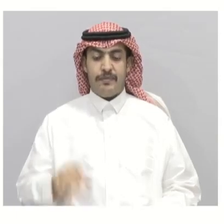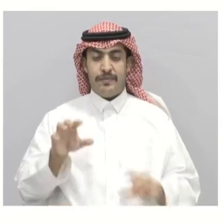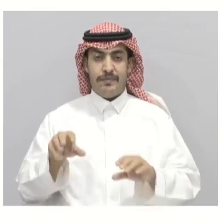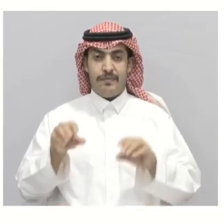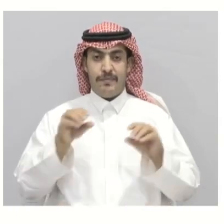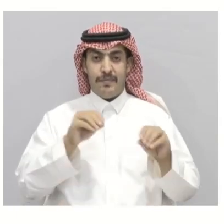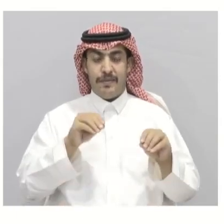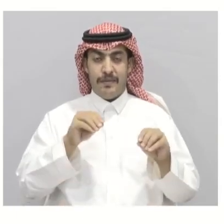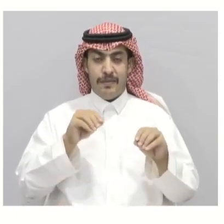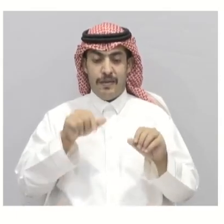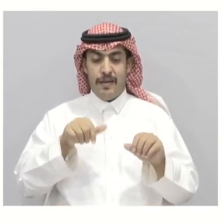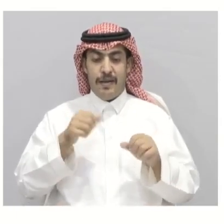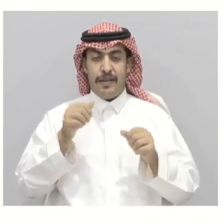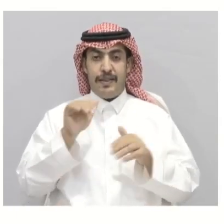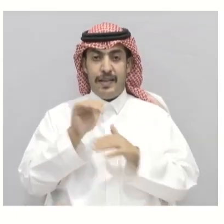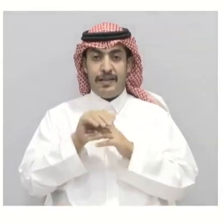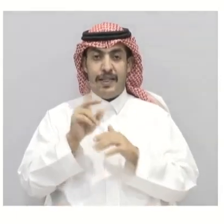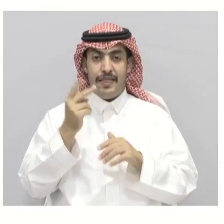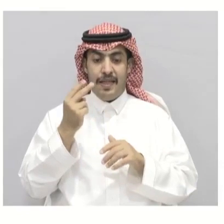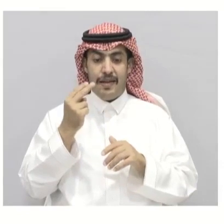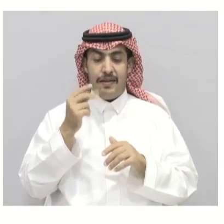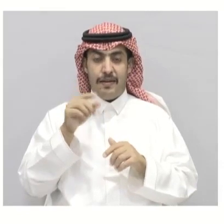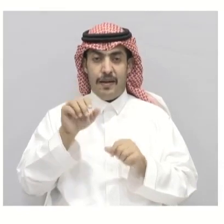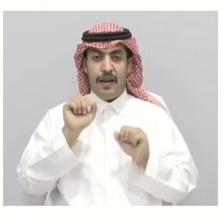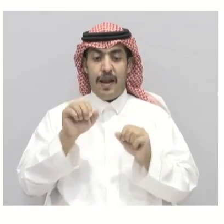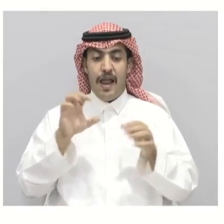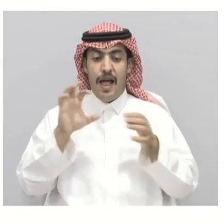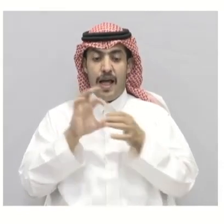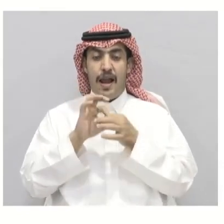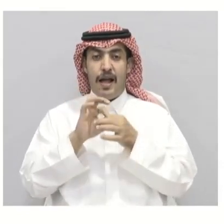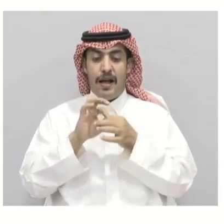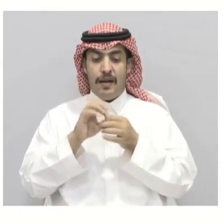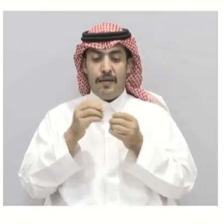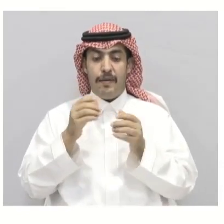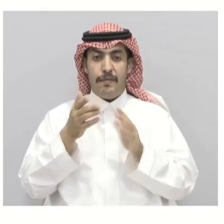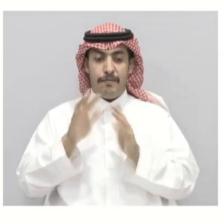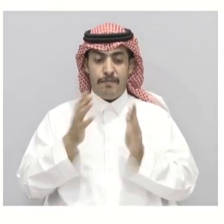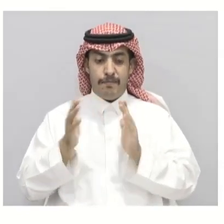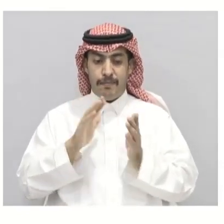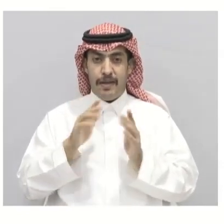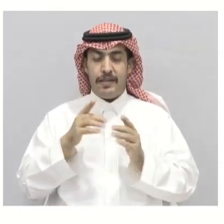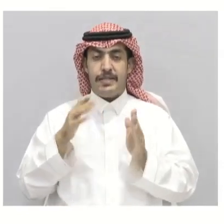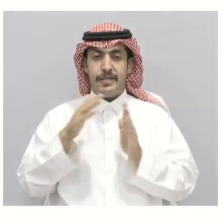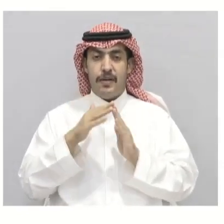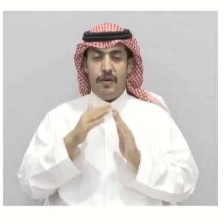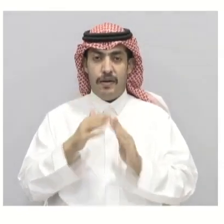تقل اعزائي الى الدرس الثاني وهو العلاقات بين الزوايا